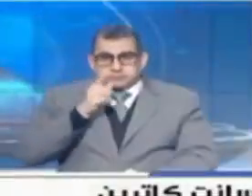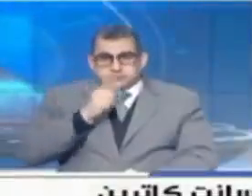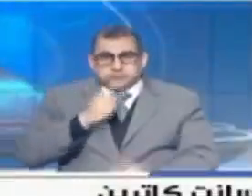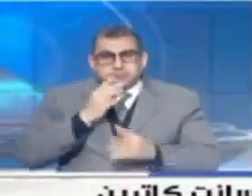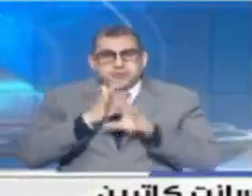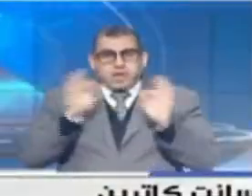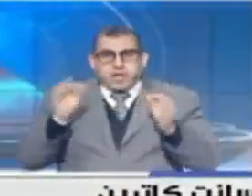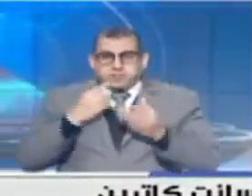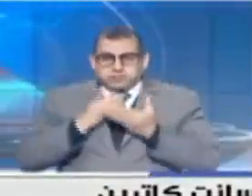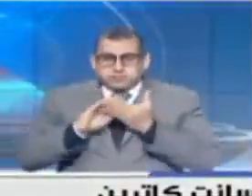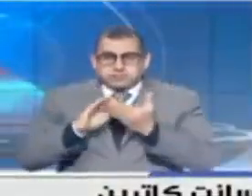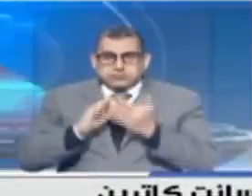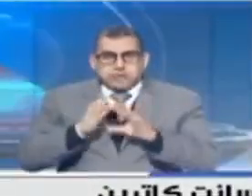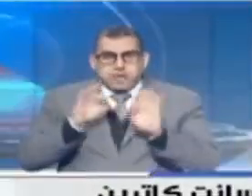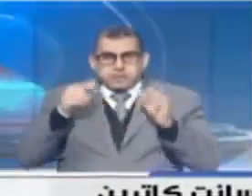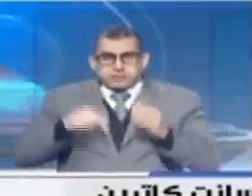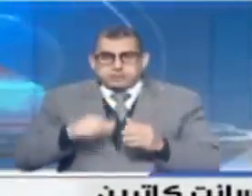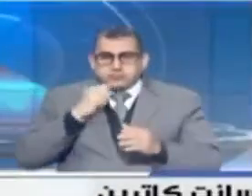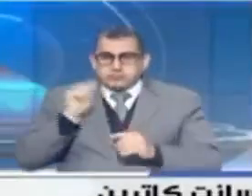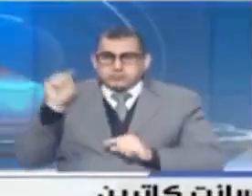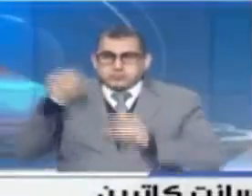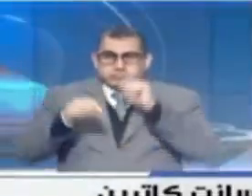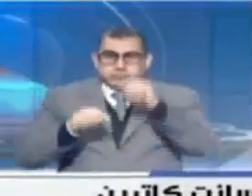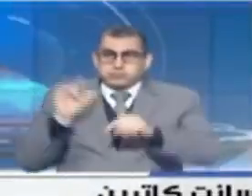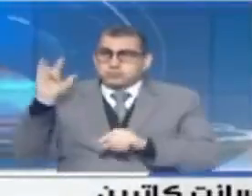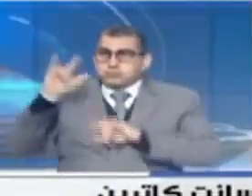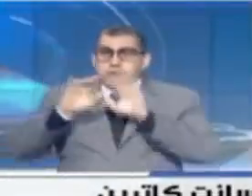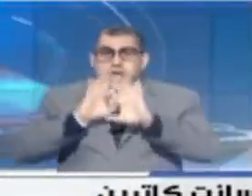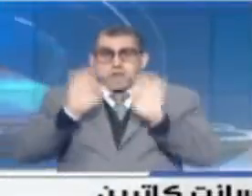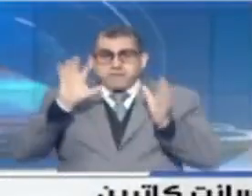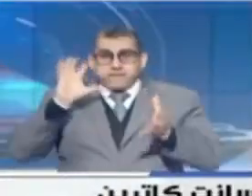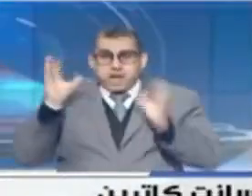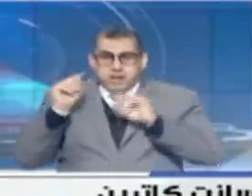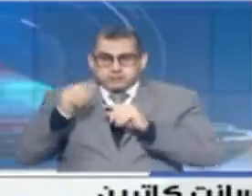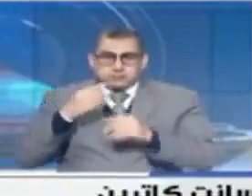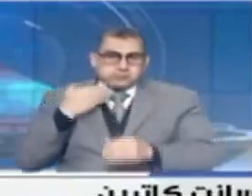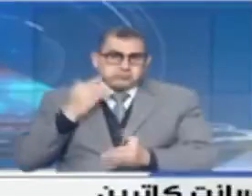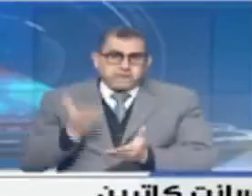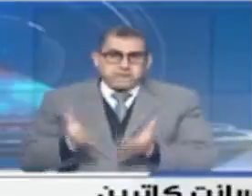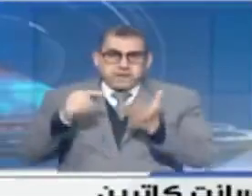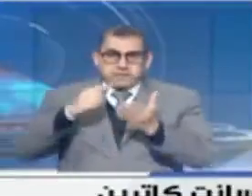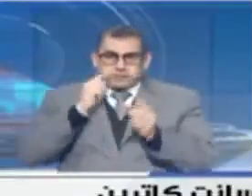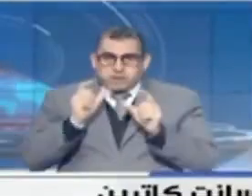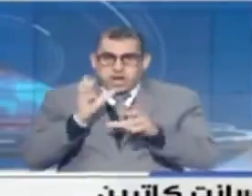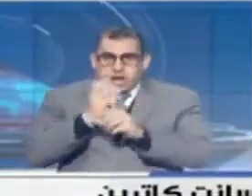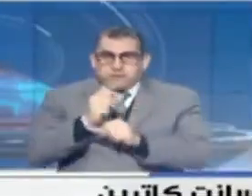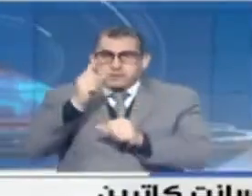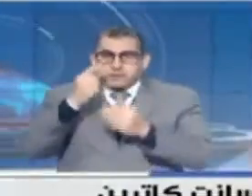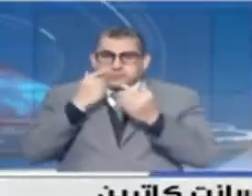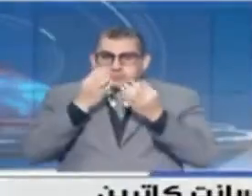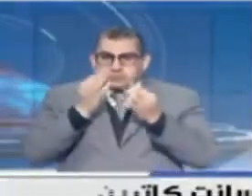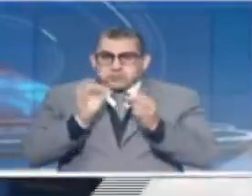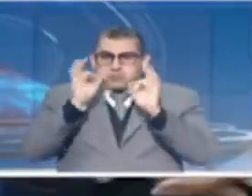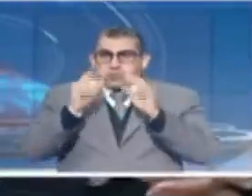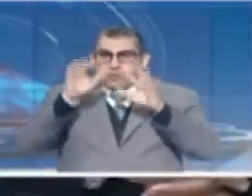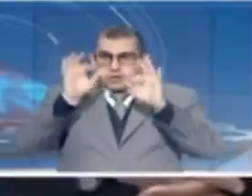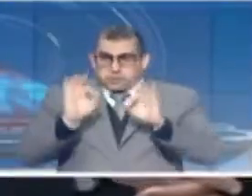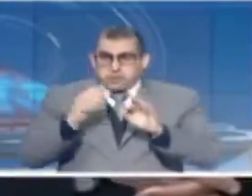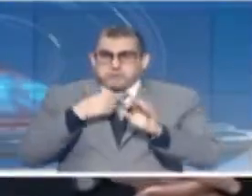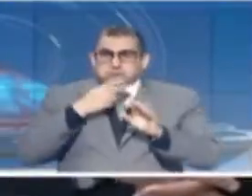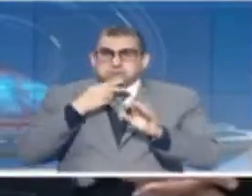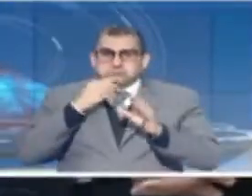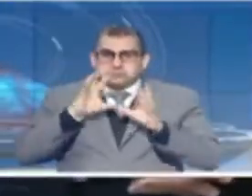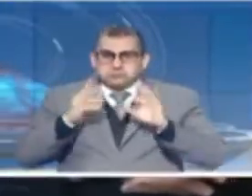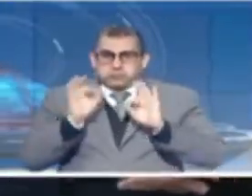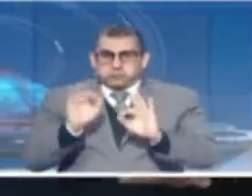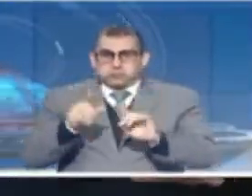بتوفير الخدمات كافة لزوار هذا المكان المتفرد على مستوى العالم مع الحفاظ على الطابع البيئي والبصري له، وكذلك